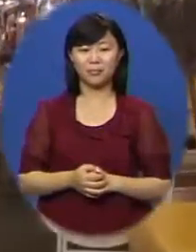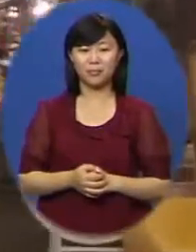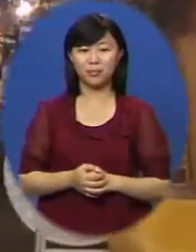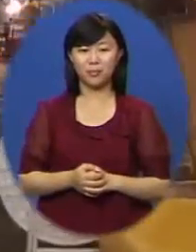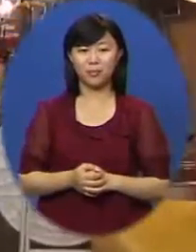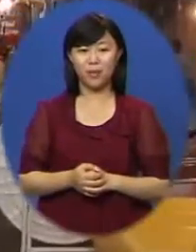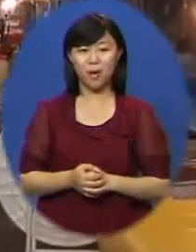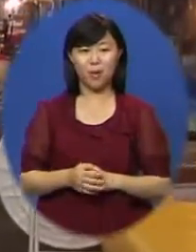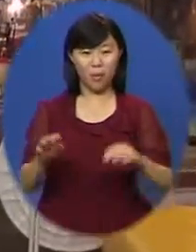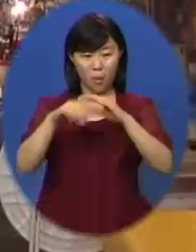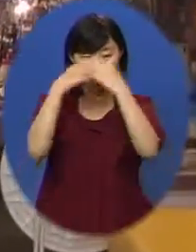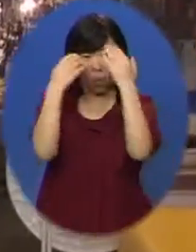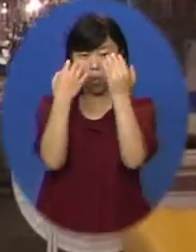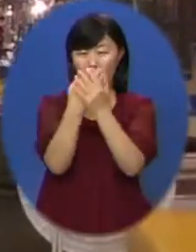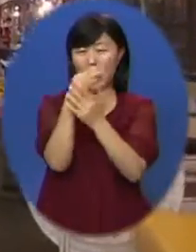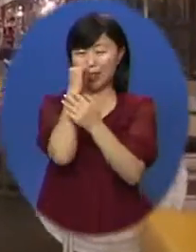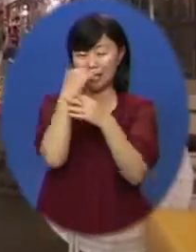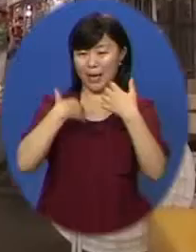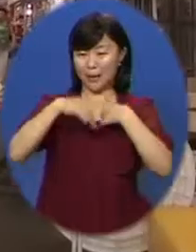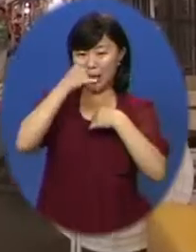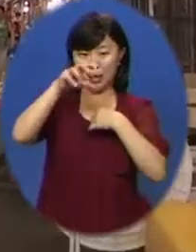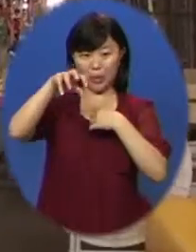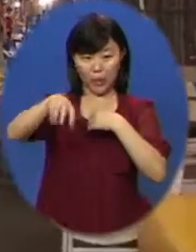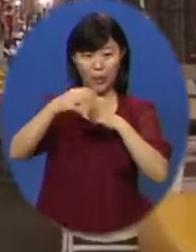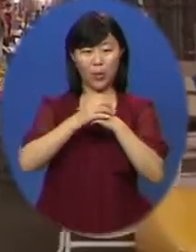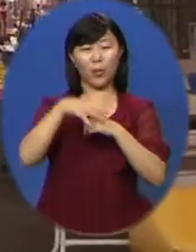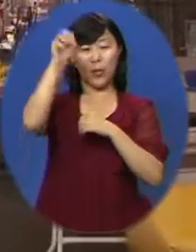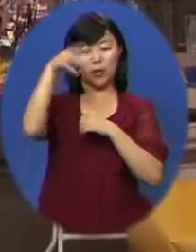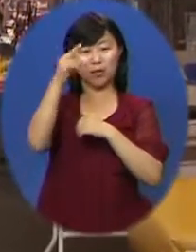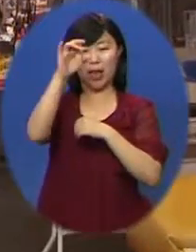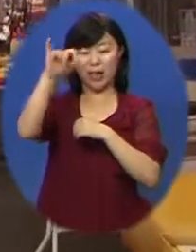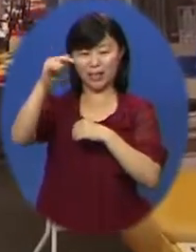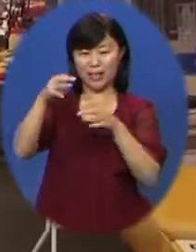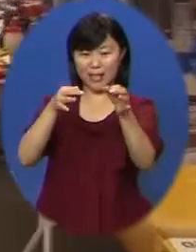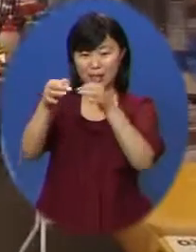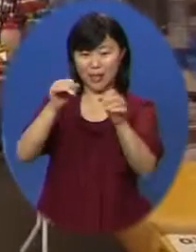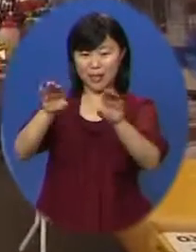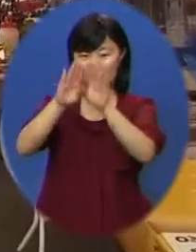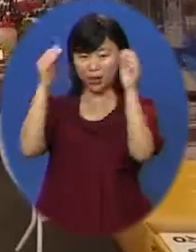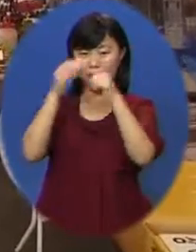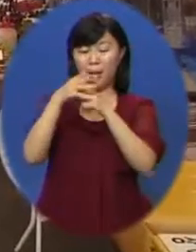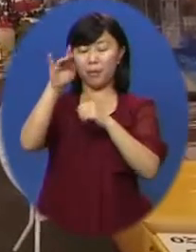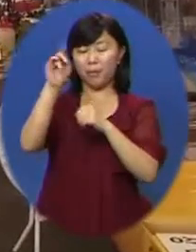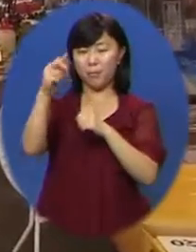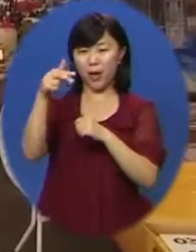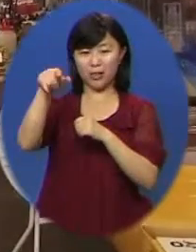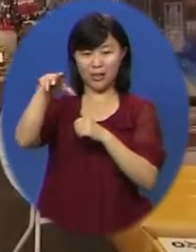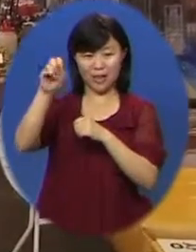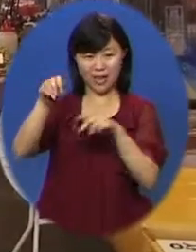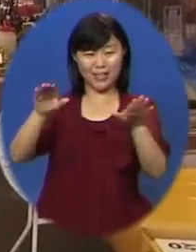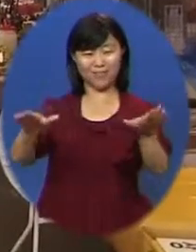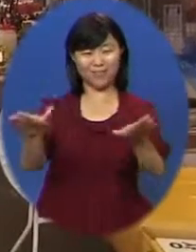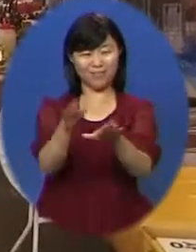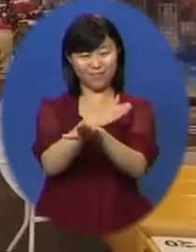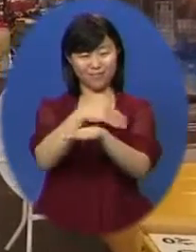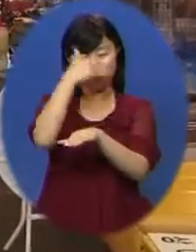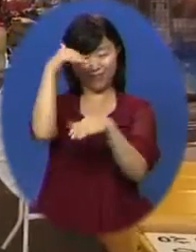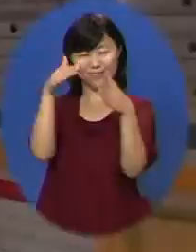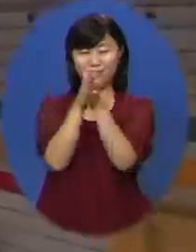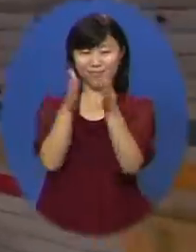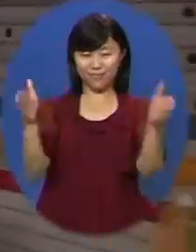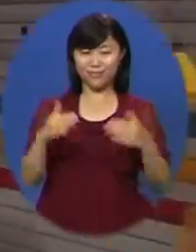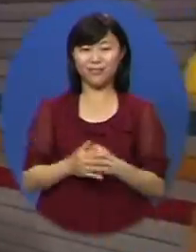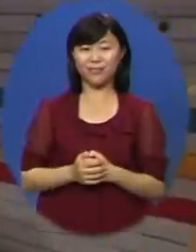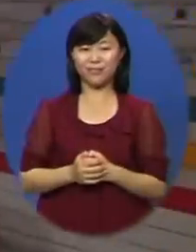없는 게 없는 재밌는 이곳. 광주 대인시장에서 열리는 별장. 본격적으로 구경에